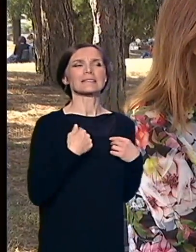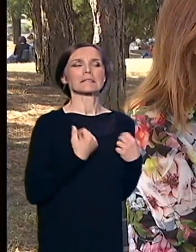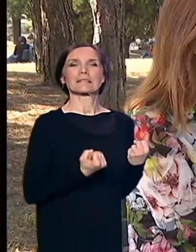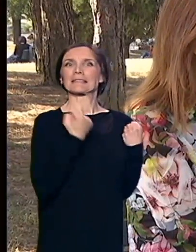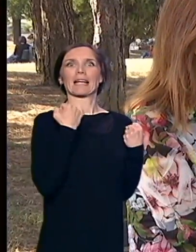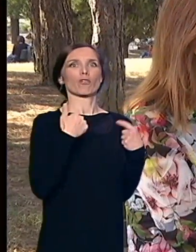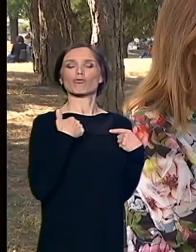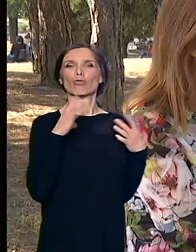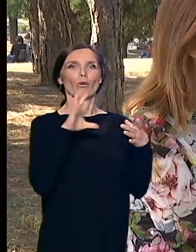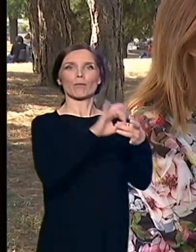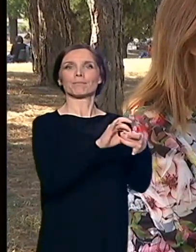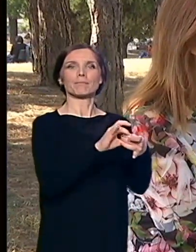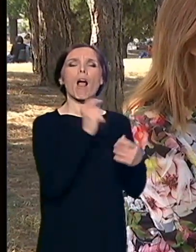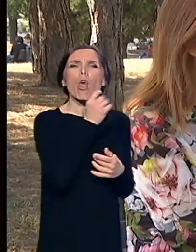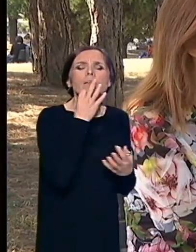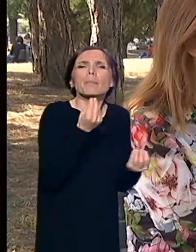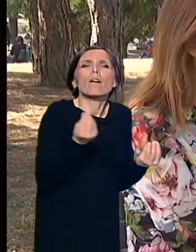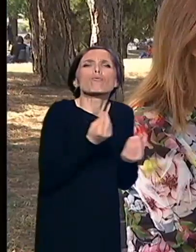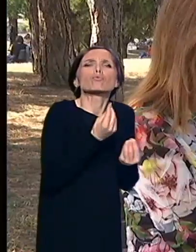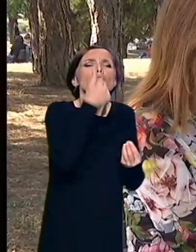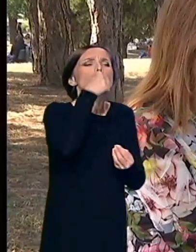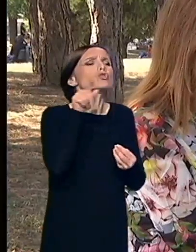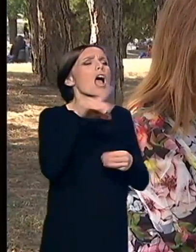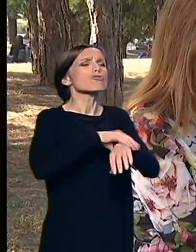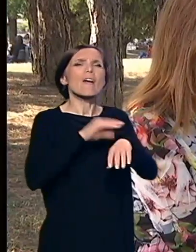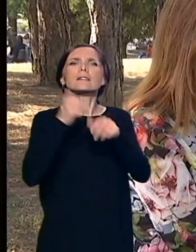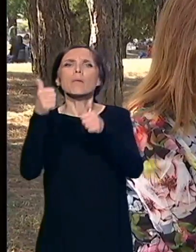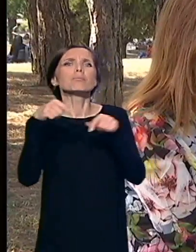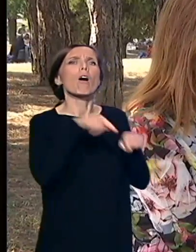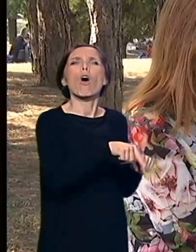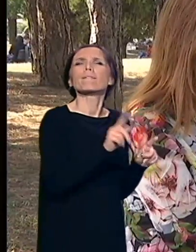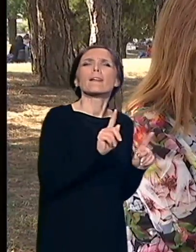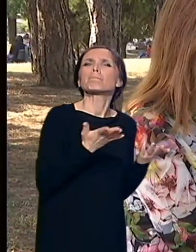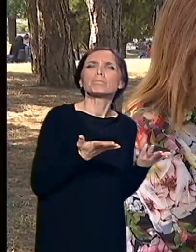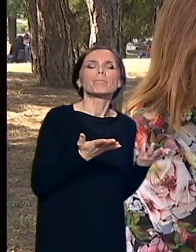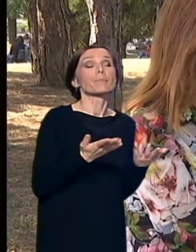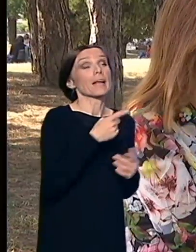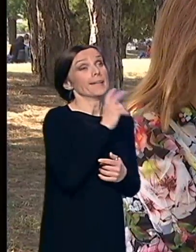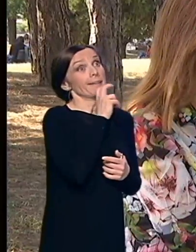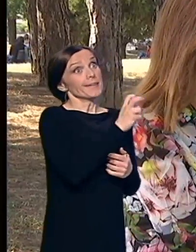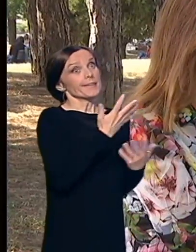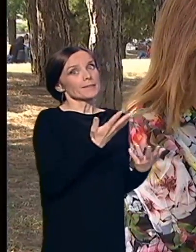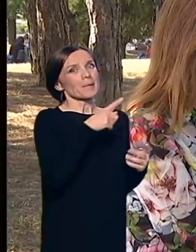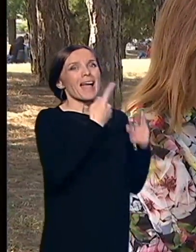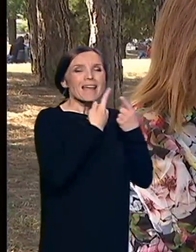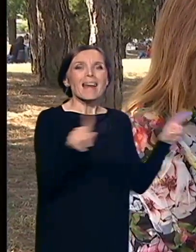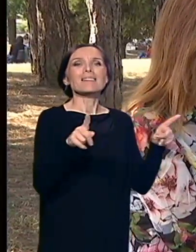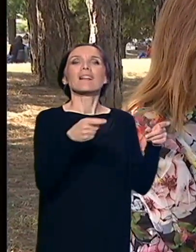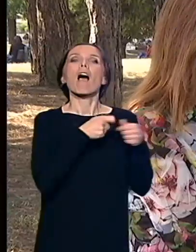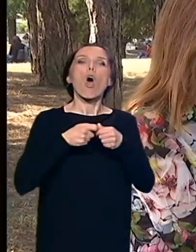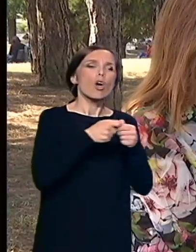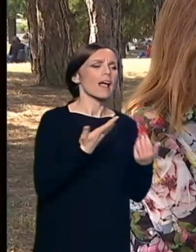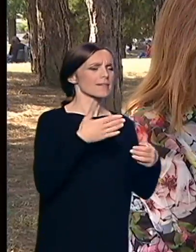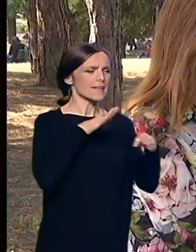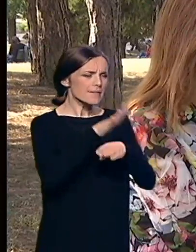je to što vam odgovara u Švedskoj, a ne bi ovdje? Znate kako, razlika je u organizaciji sistema,